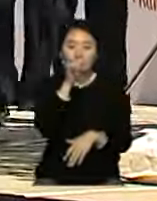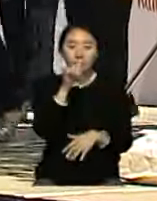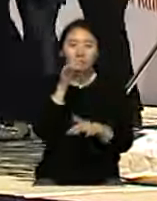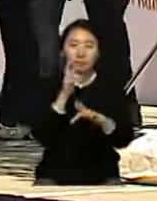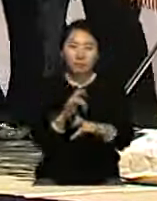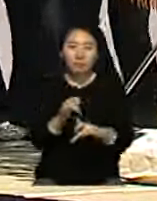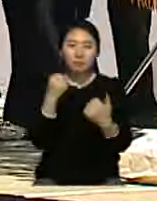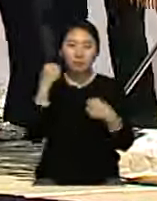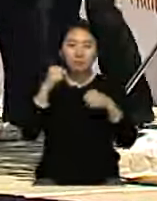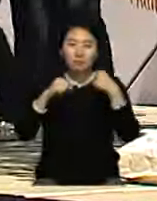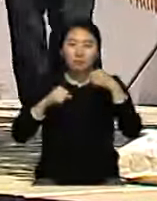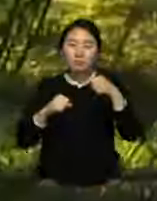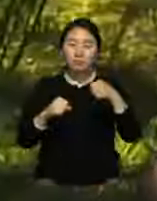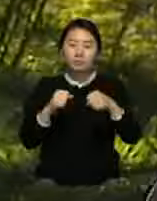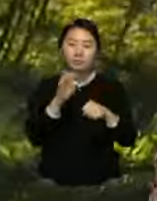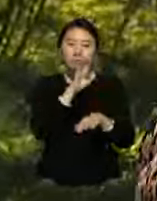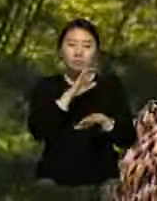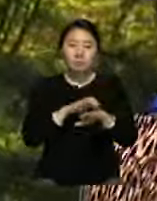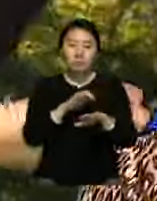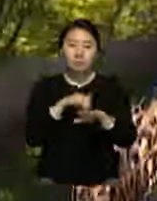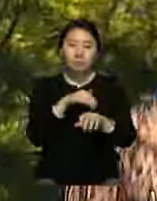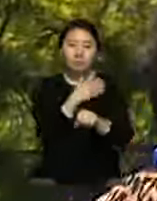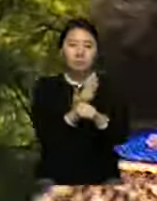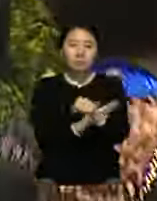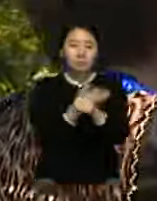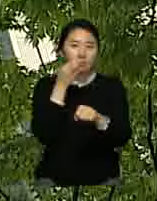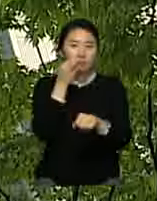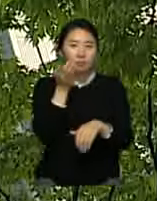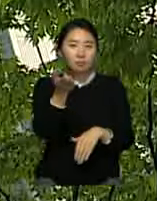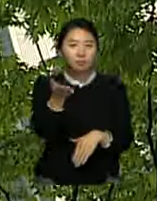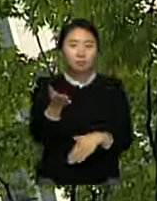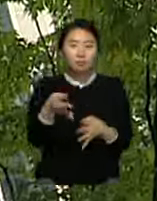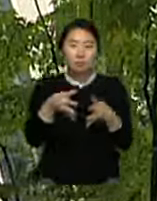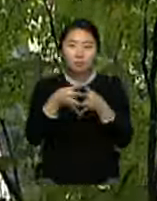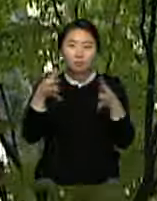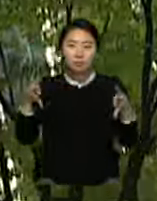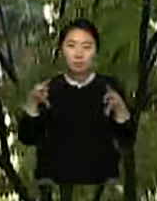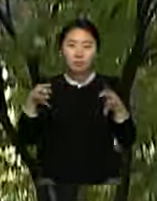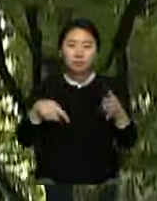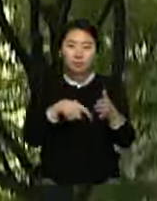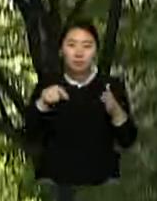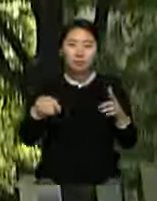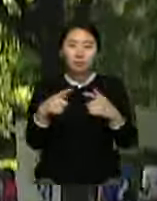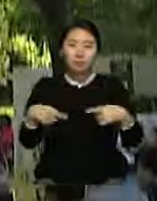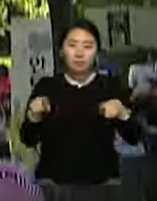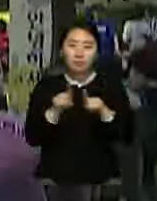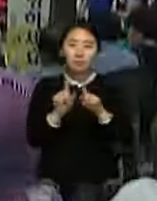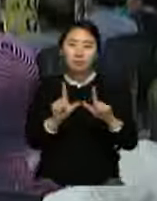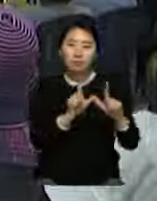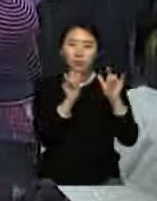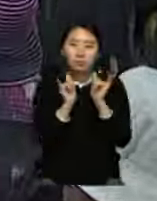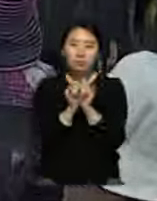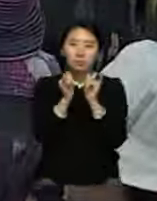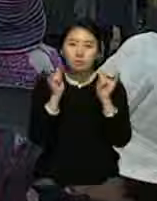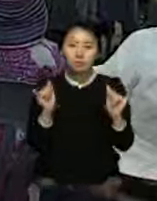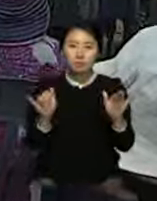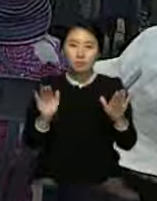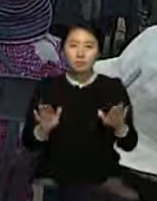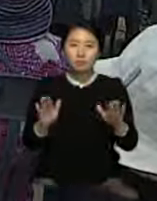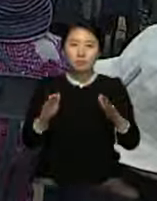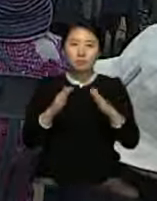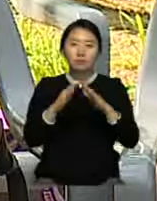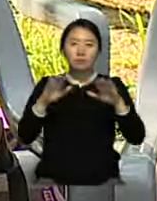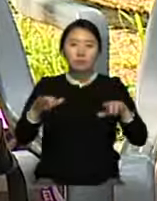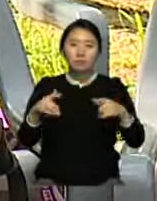색스폰 연주와 벨리댄스 등 갈고 닦았던 실력을 내보입니다. 아파트라는 울타리 안에 함께 살고 있는 사람들. 오늘은